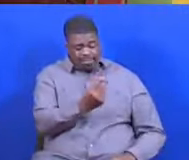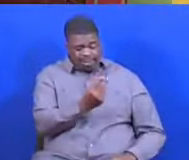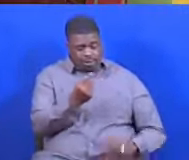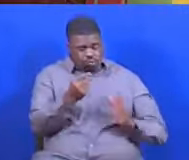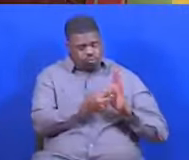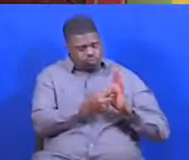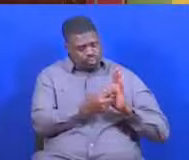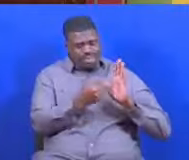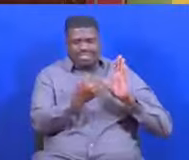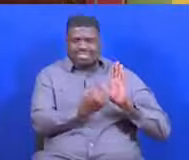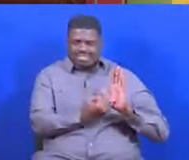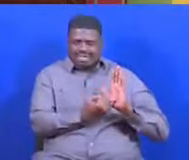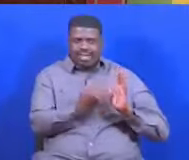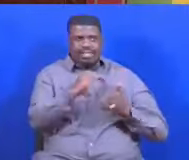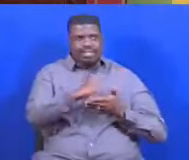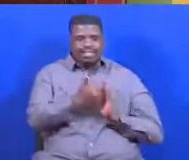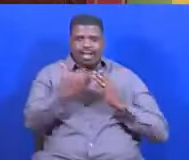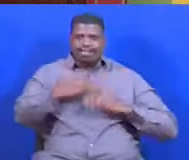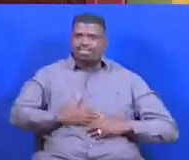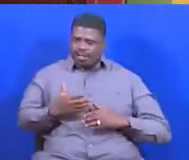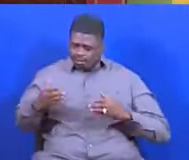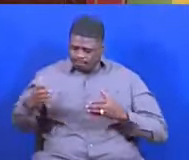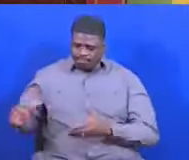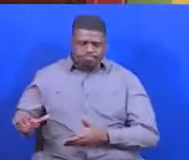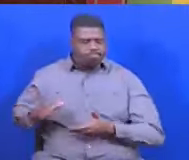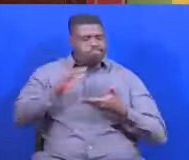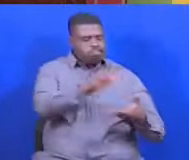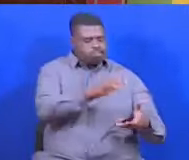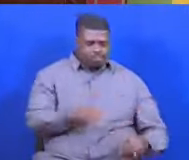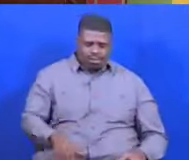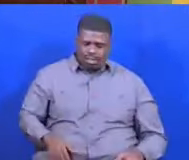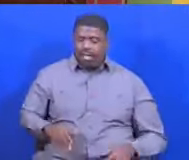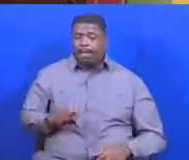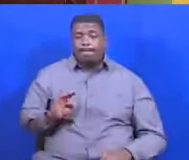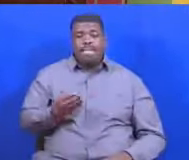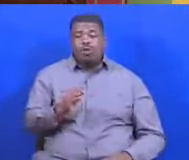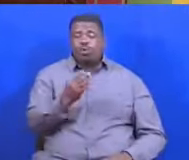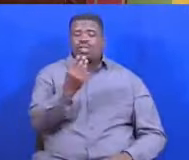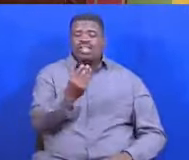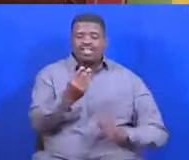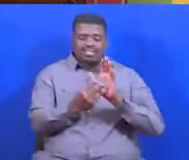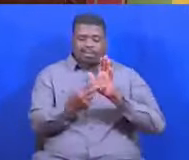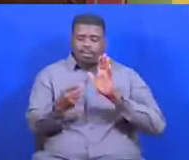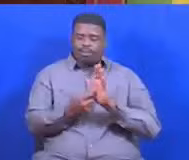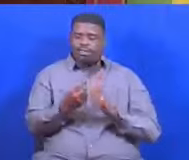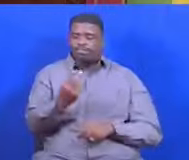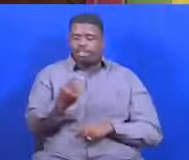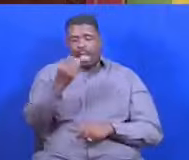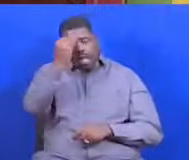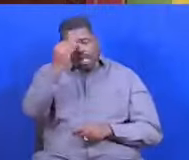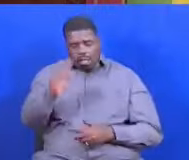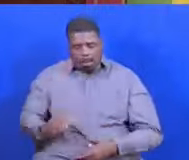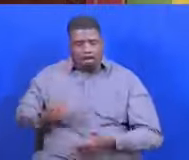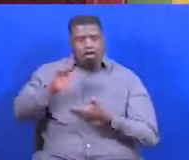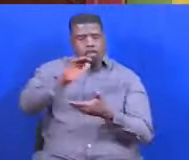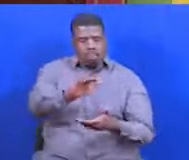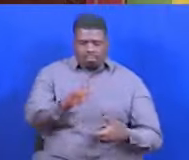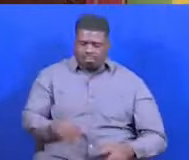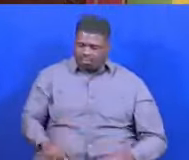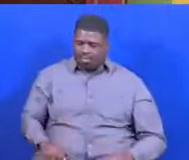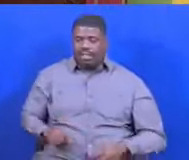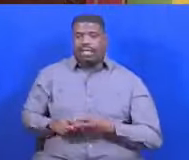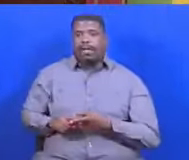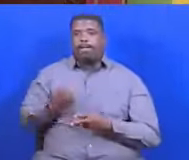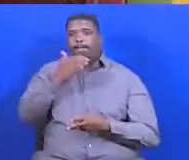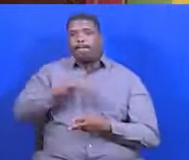zimekuja, haijawahi kutokea. Kwenye katika sekta ya elimu bilioni 37.2 zimekuja, haijawahi kutokea. Kwenye